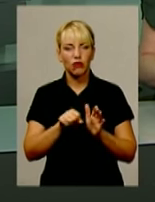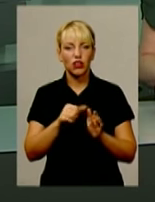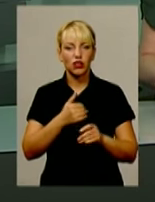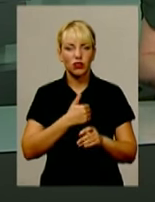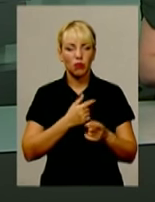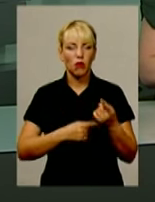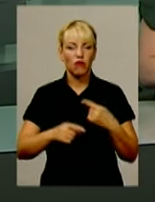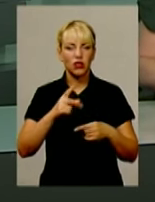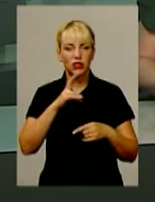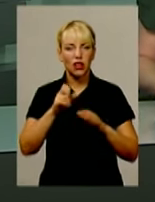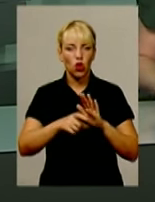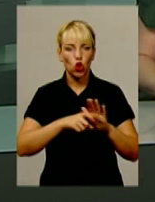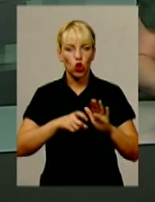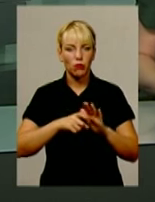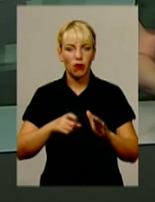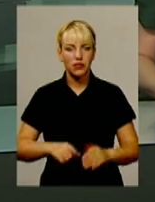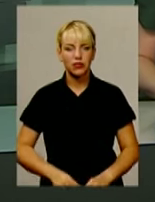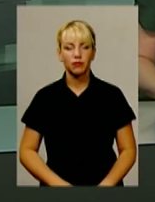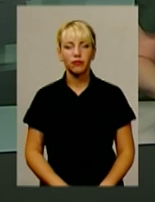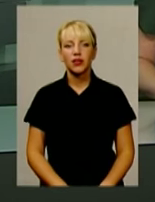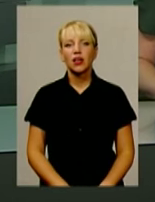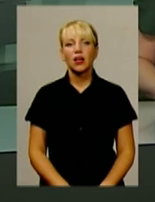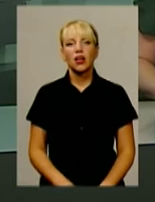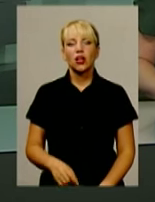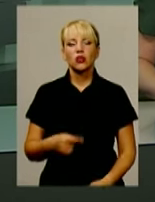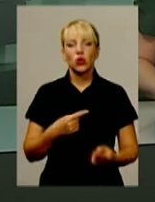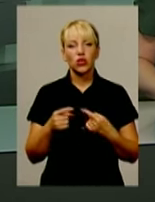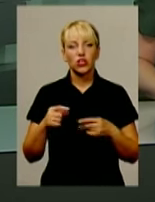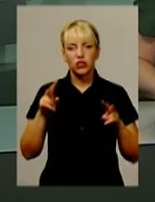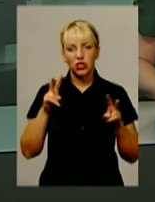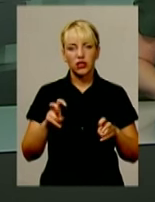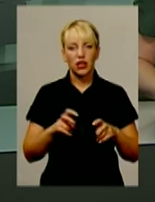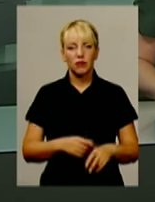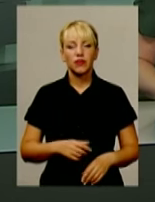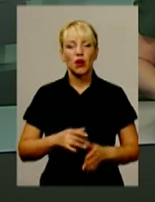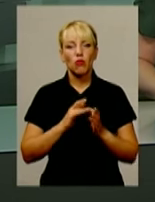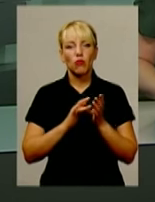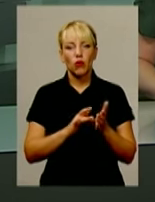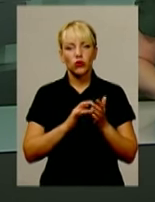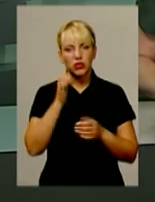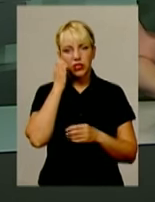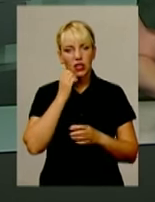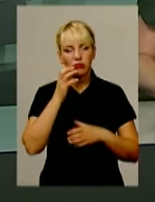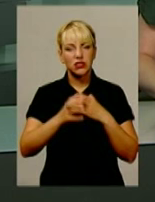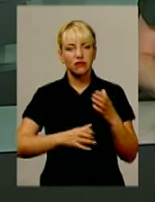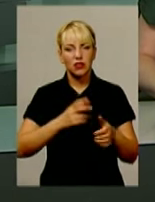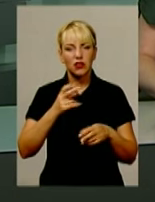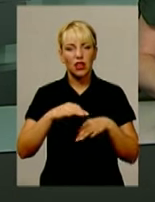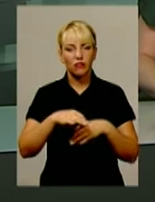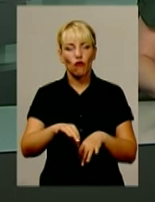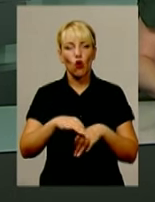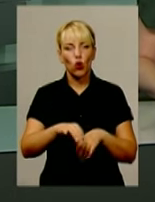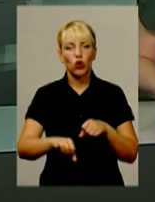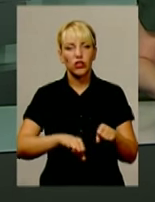вертатися на Донбас. І до інших тем. Подорож старим світом на двоколісному.